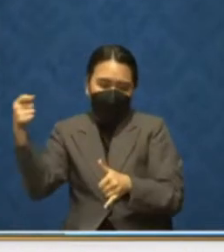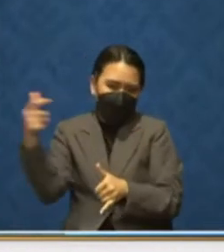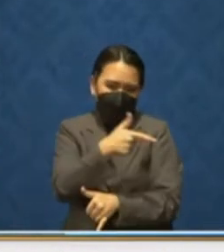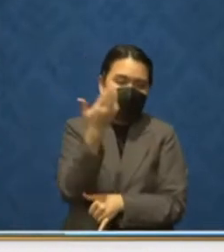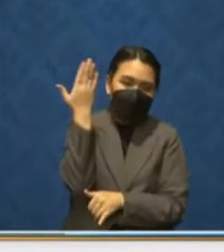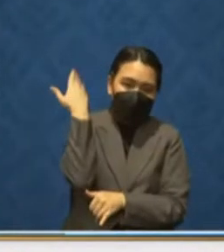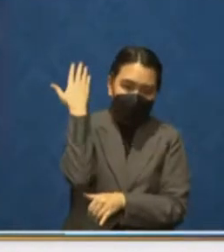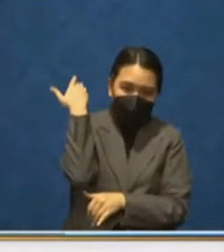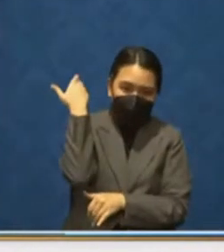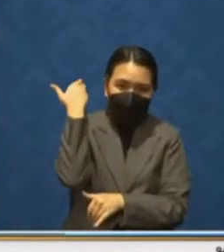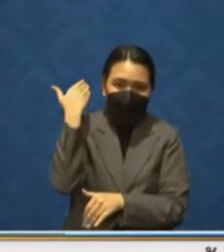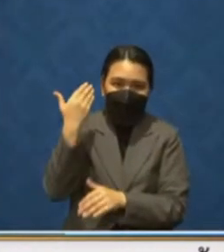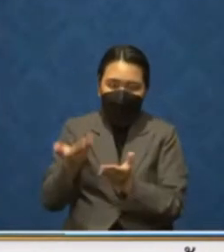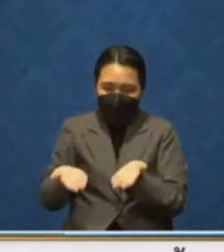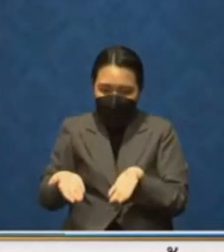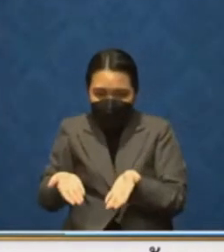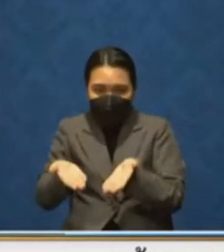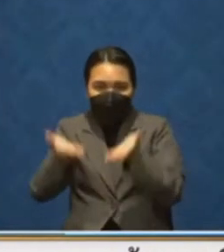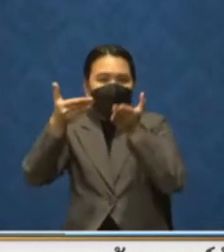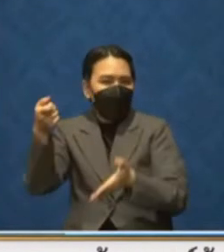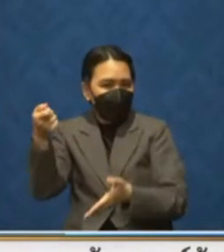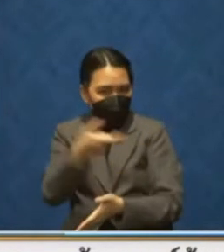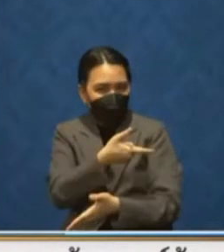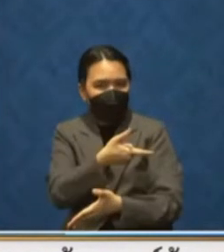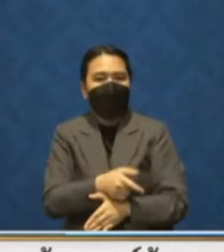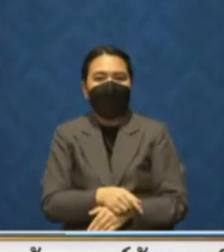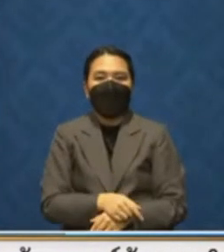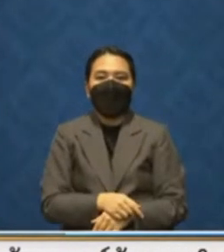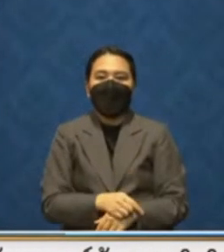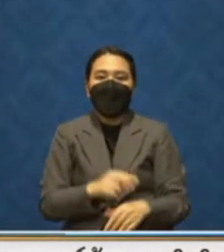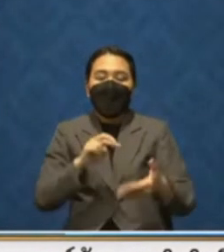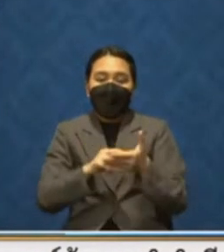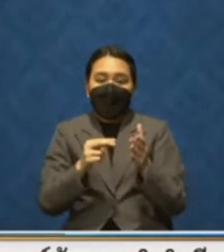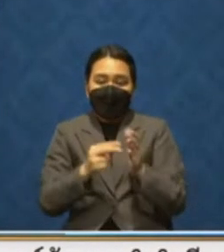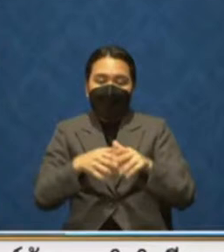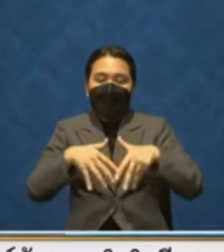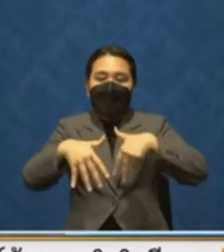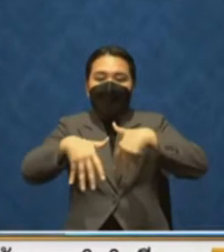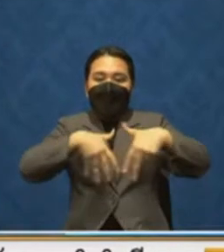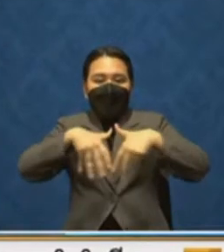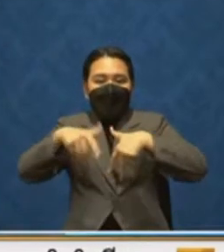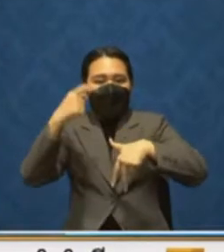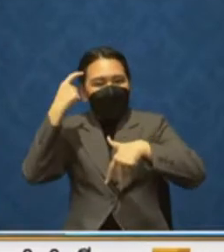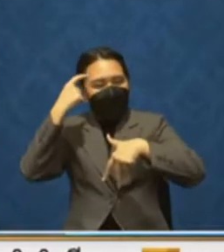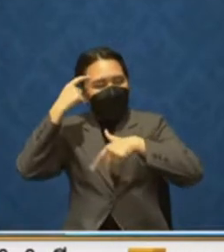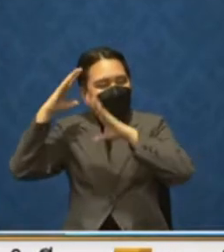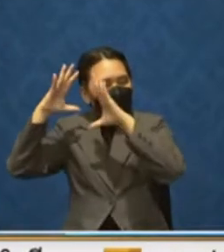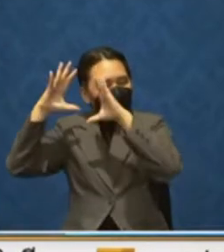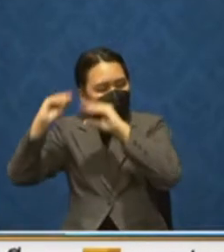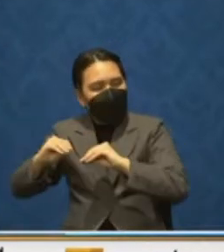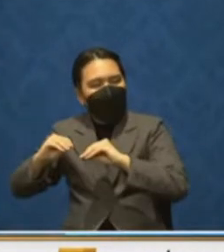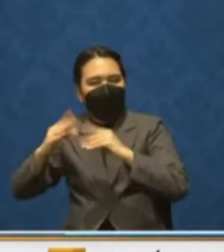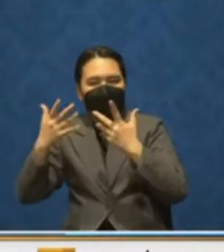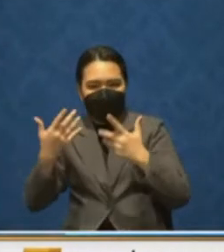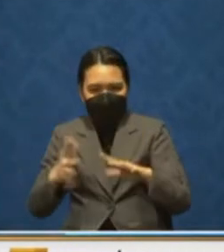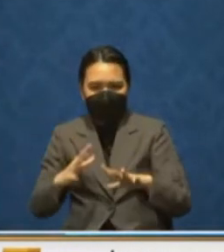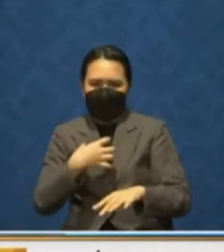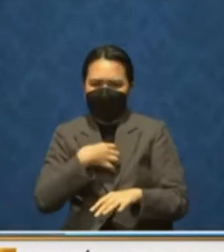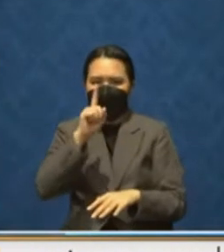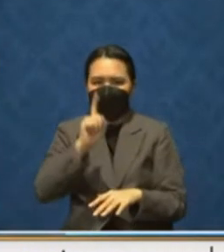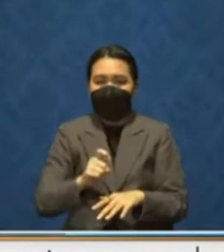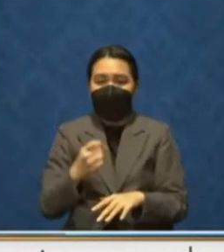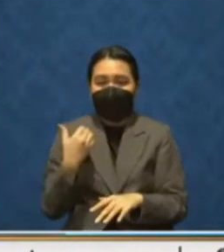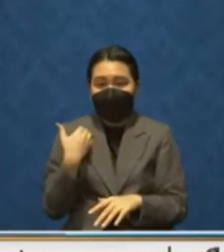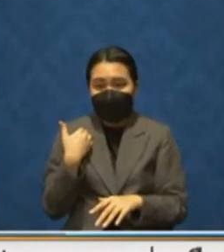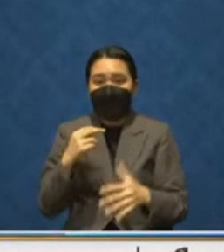สูงกันถึงขนาดนั้นครับนี่คือความสิ้นหวังของคนที่อยู่ในประเทศไทยและเป็นสิ่งที่เราไม่สามารถที่จะไว้วาง